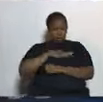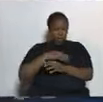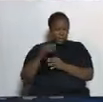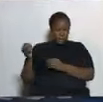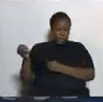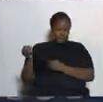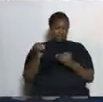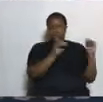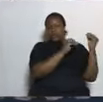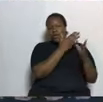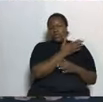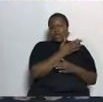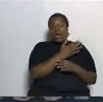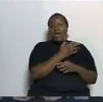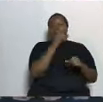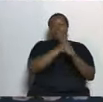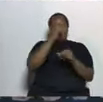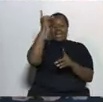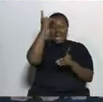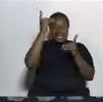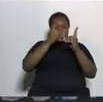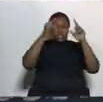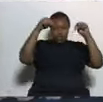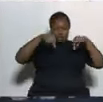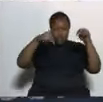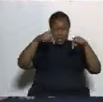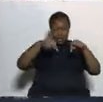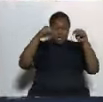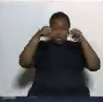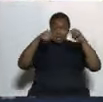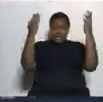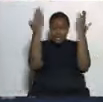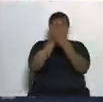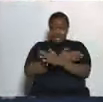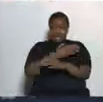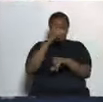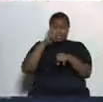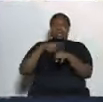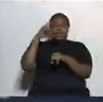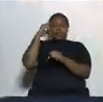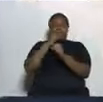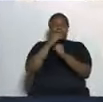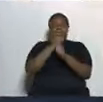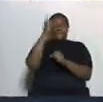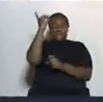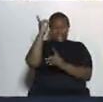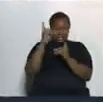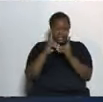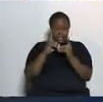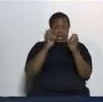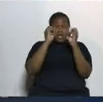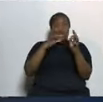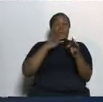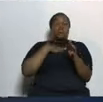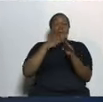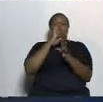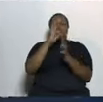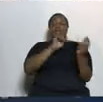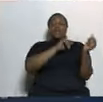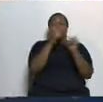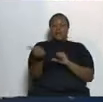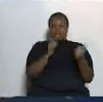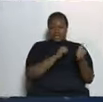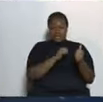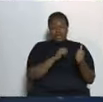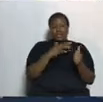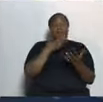maamuzi jioni ya leo, usiku wa leo. Ni usiku wa kufanya maamuzi tena kwa ajili ya Bwana. Inawezekana unahitaji kubatizwa tena. Ulirudi